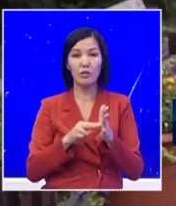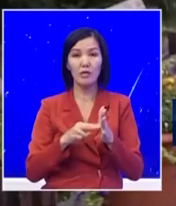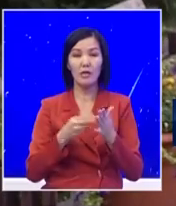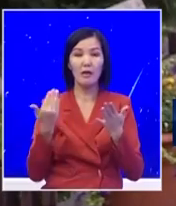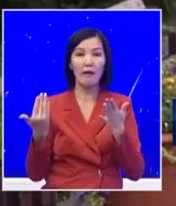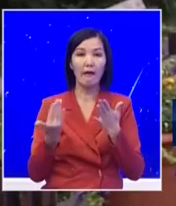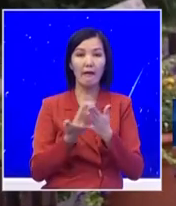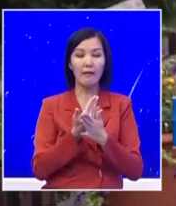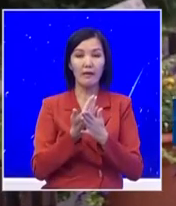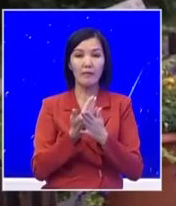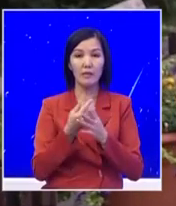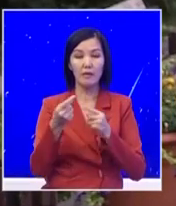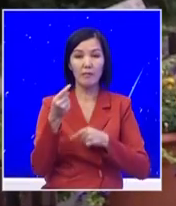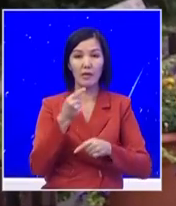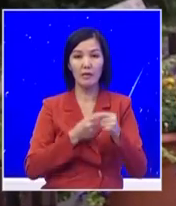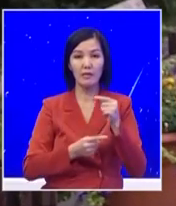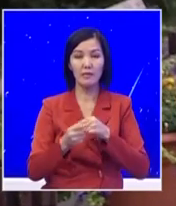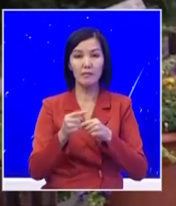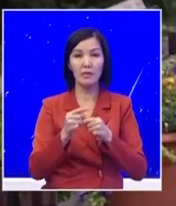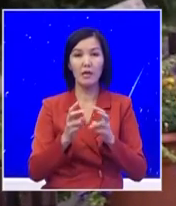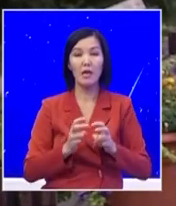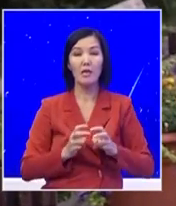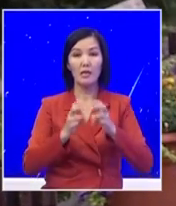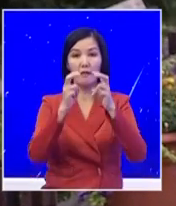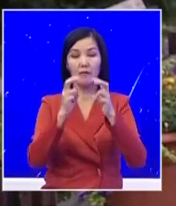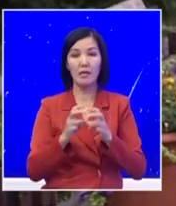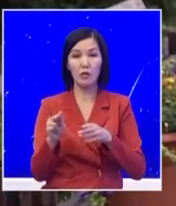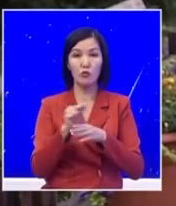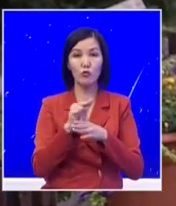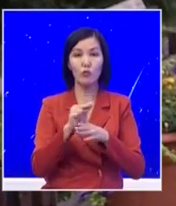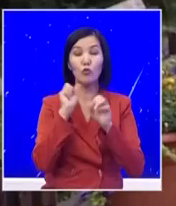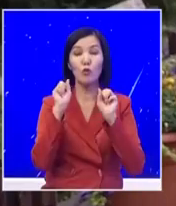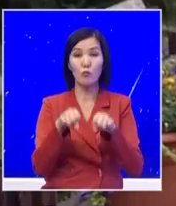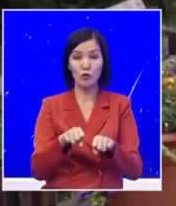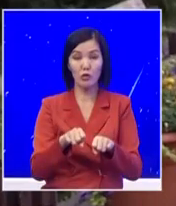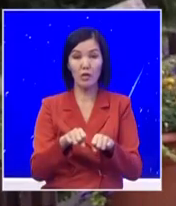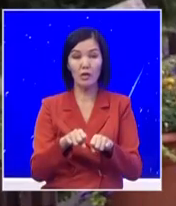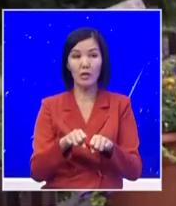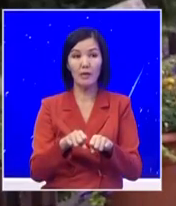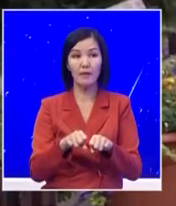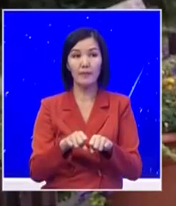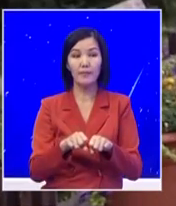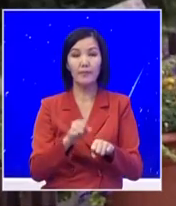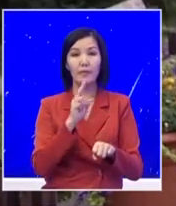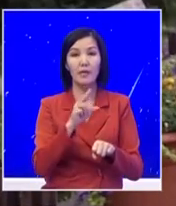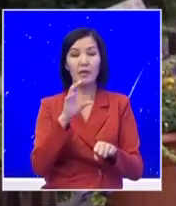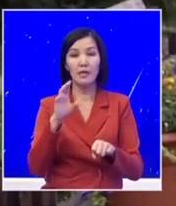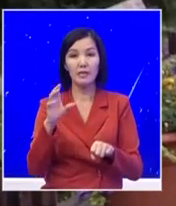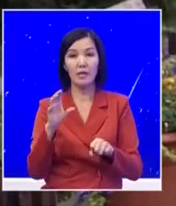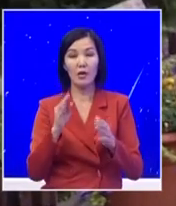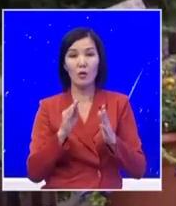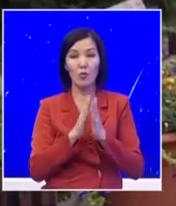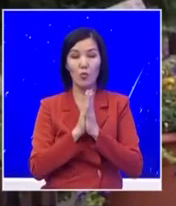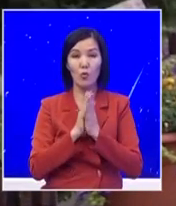қайтарымдық механизммен лифтілерді жөндеуге болады. Ол үшін тұрғындар, пәтер иелері, кооперативтері өтінім жазу